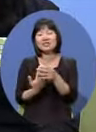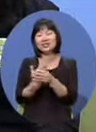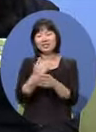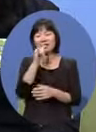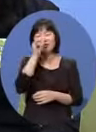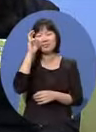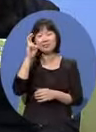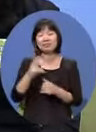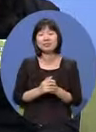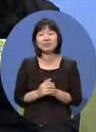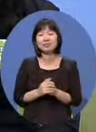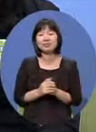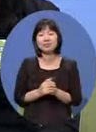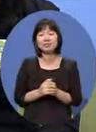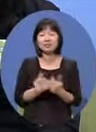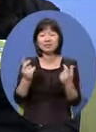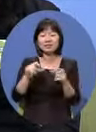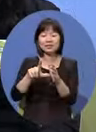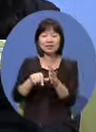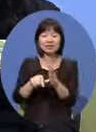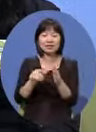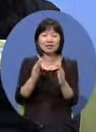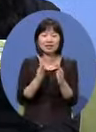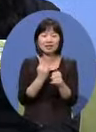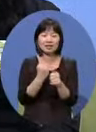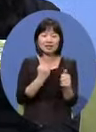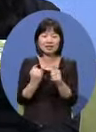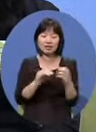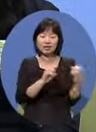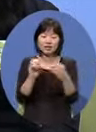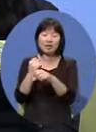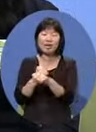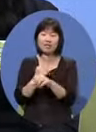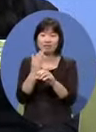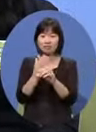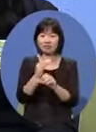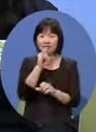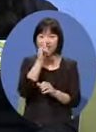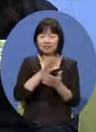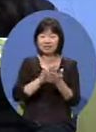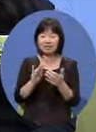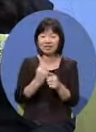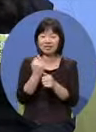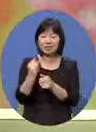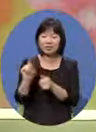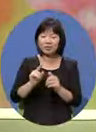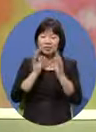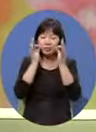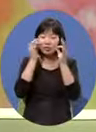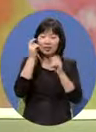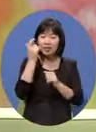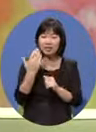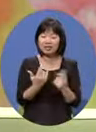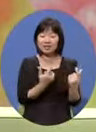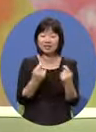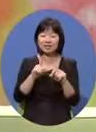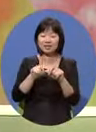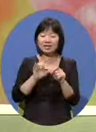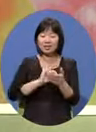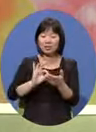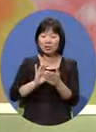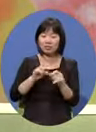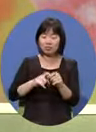되더라고. 네. 네 그런 시간으로 또 집사람하고 또 대화도 좀 하고. 잘 되시고. 아내분은 어떤 노력을 하세요? 이렇게 같이 시간을 보내기